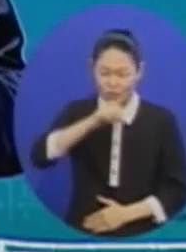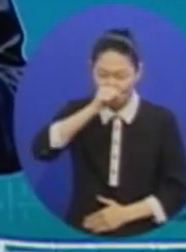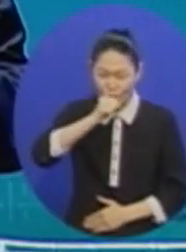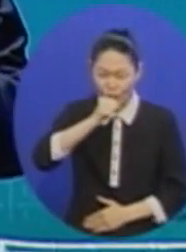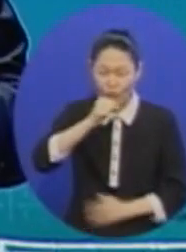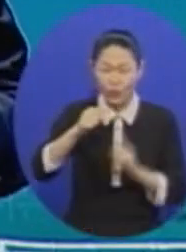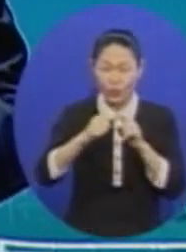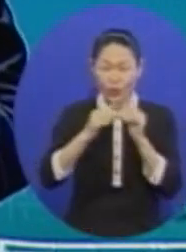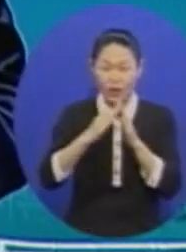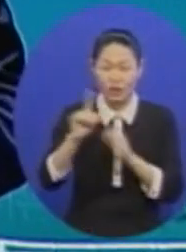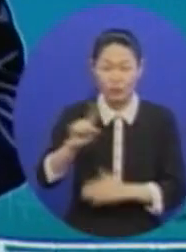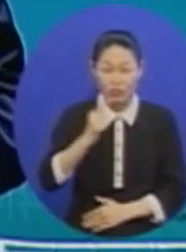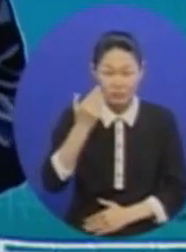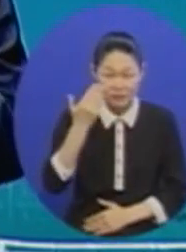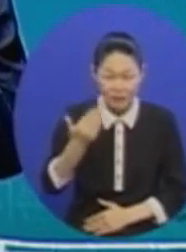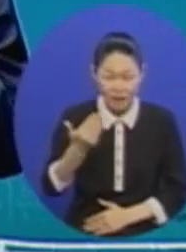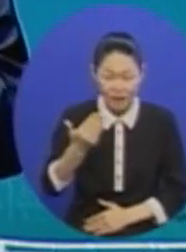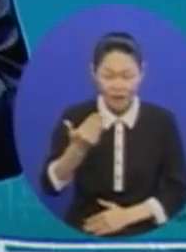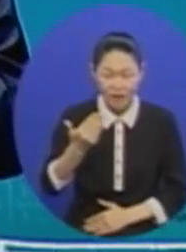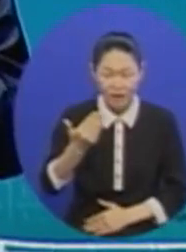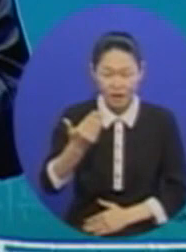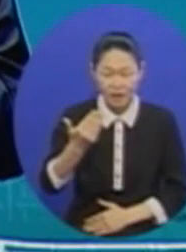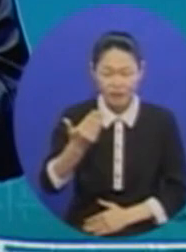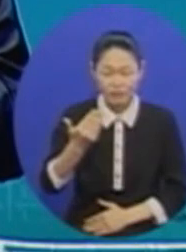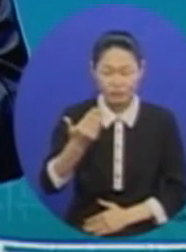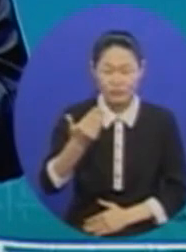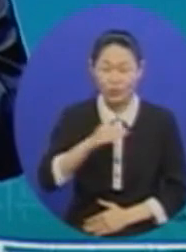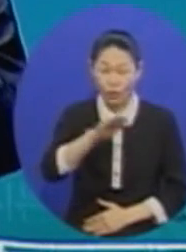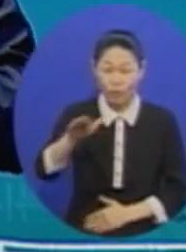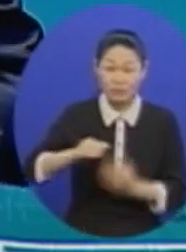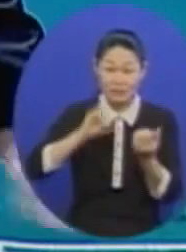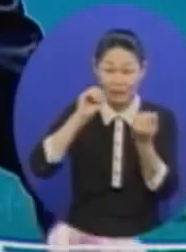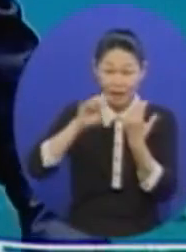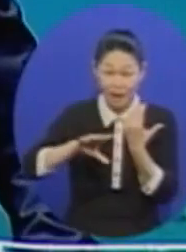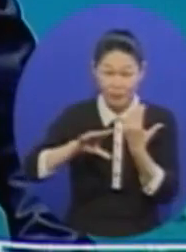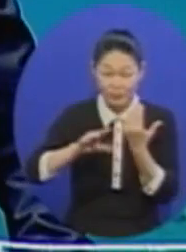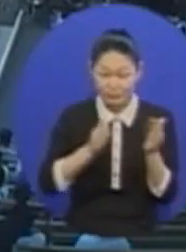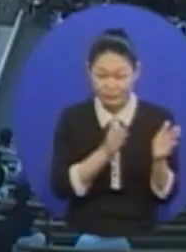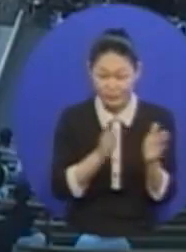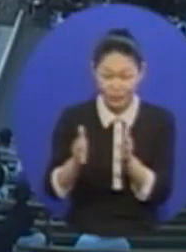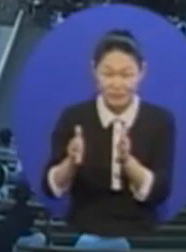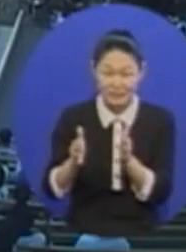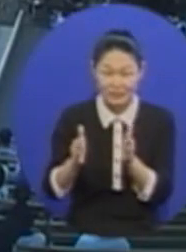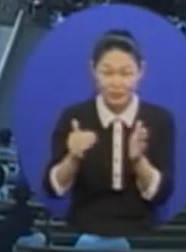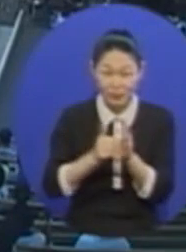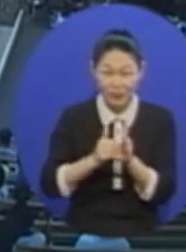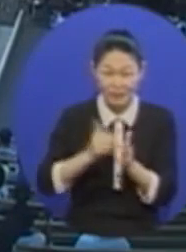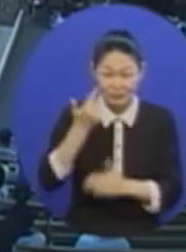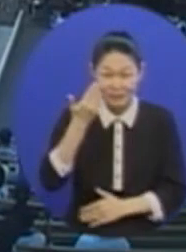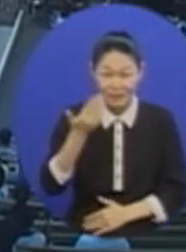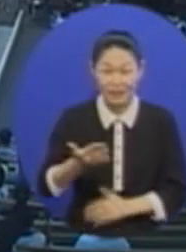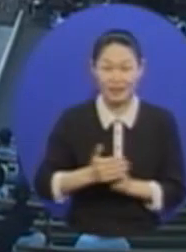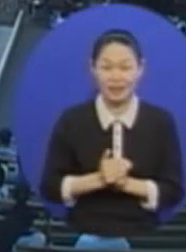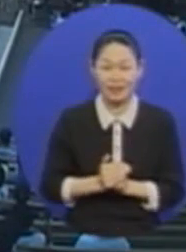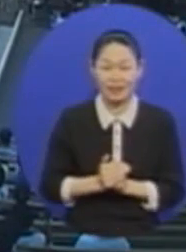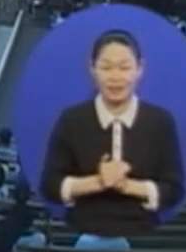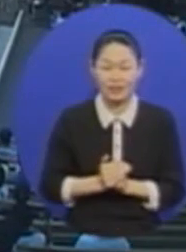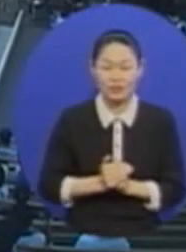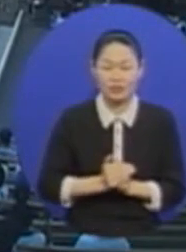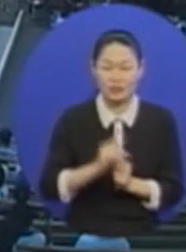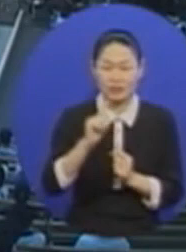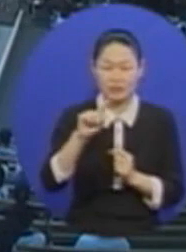라고 이렇게 물으시면 여러분 대답할 말이 정리 되어져 계십니까 또 그것이